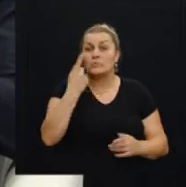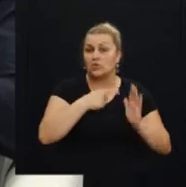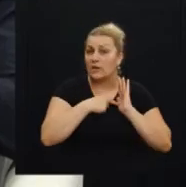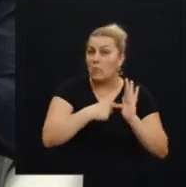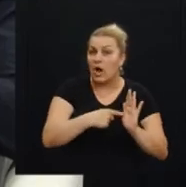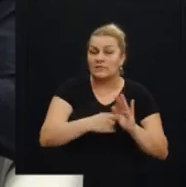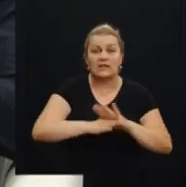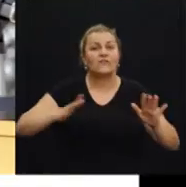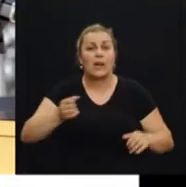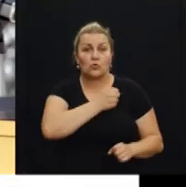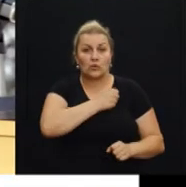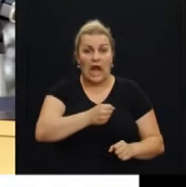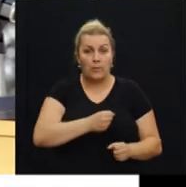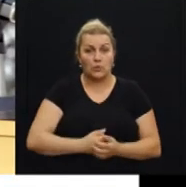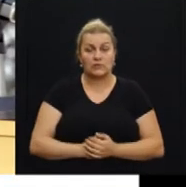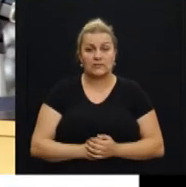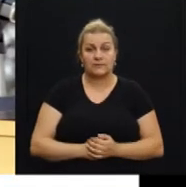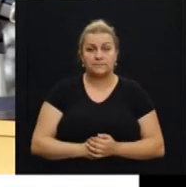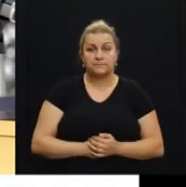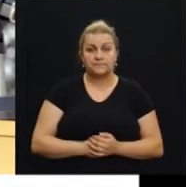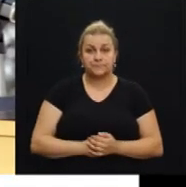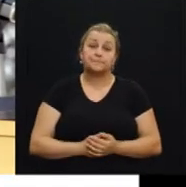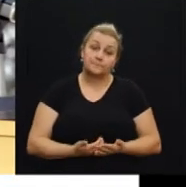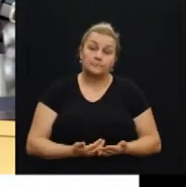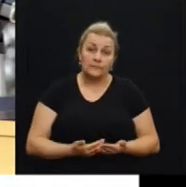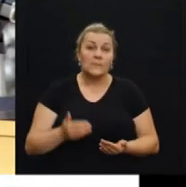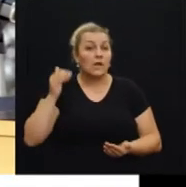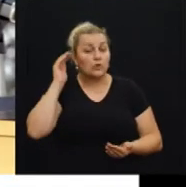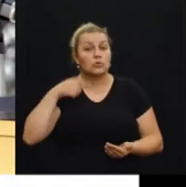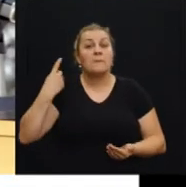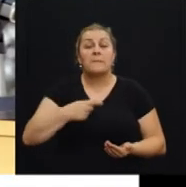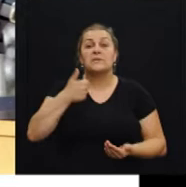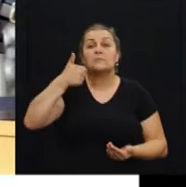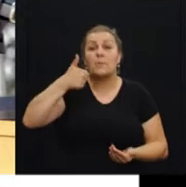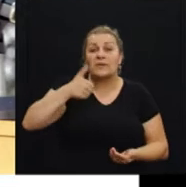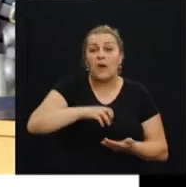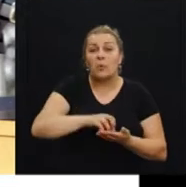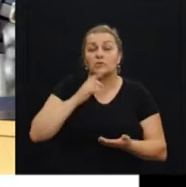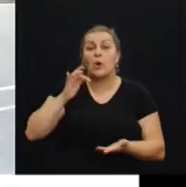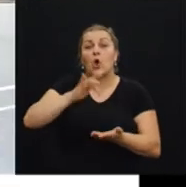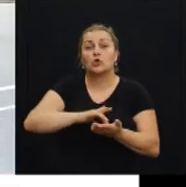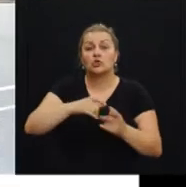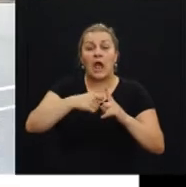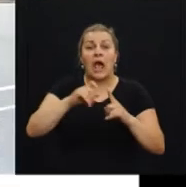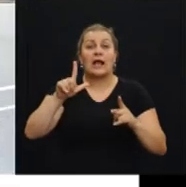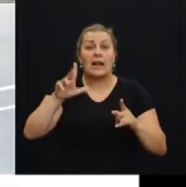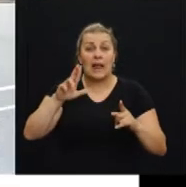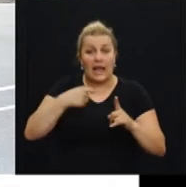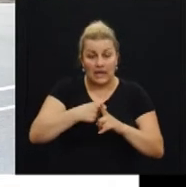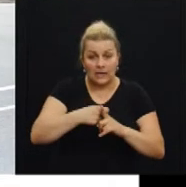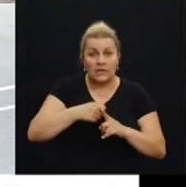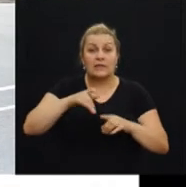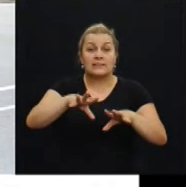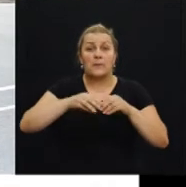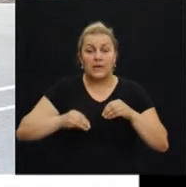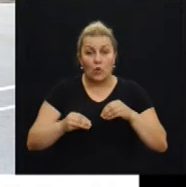iskazali neviđenu hrabrost. A čujte, mi smo prva postrojba koja je, mi smo došli u Klek u biti za preuzest